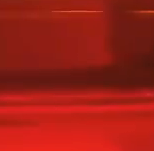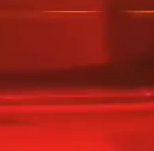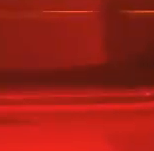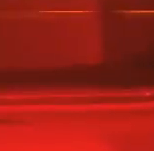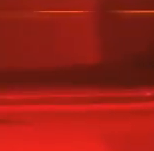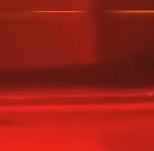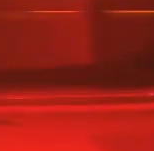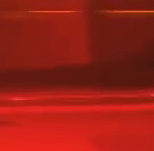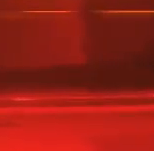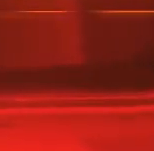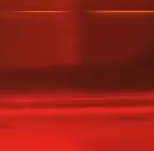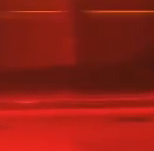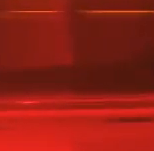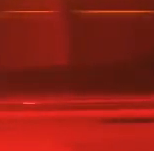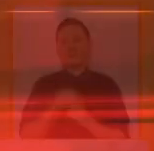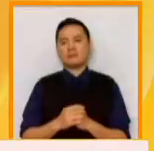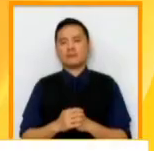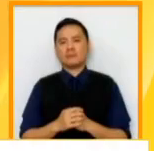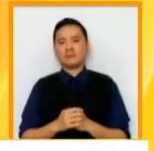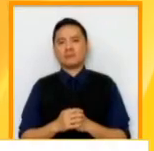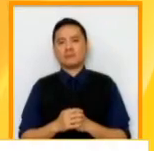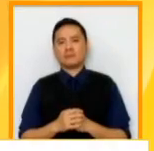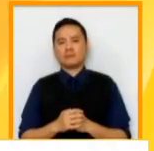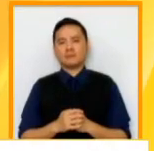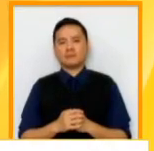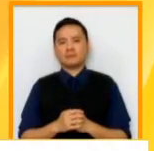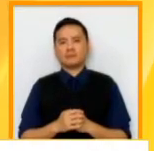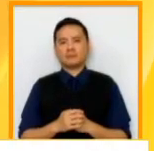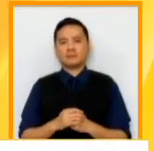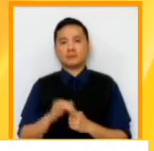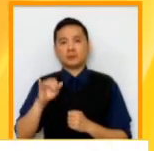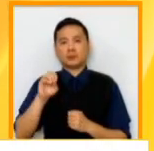si Jonathan Andal. Jonathan, nasusunod naman ba yan?